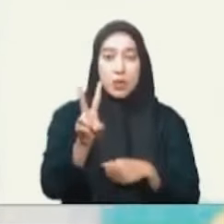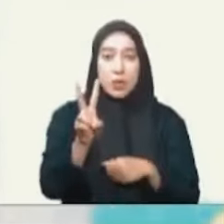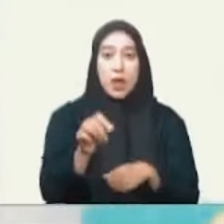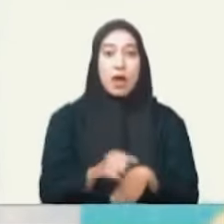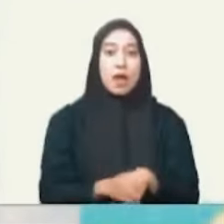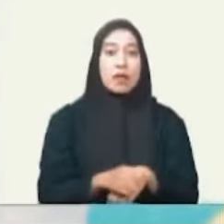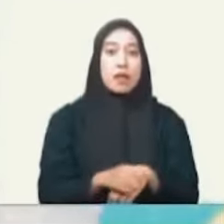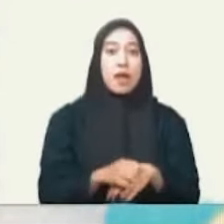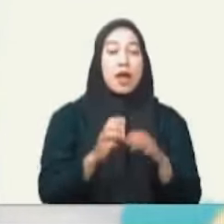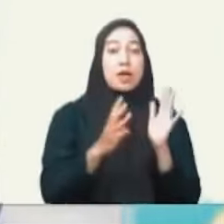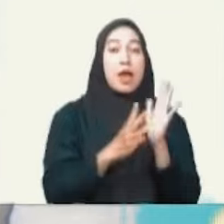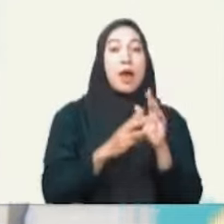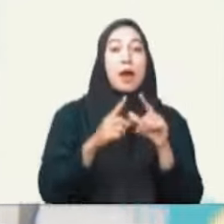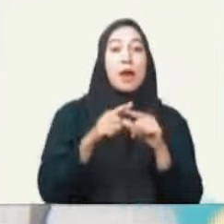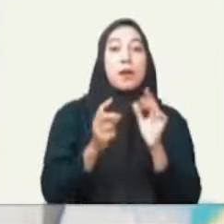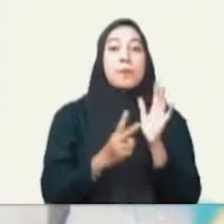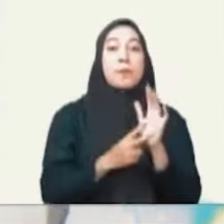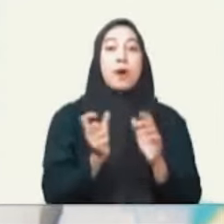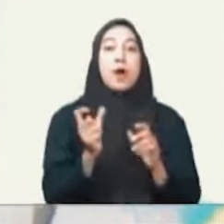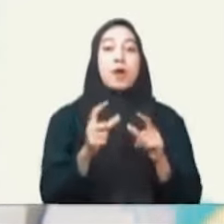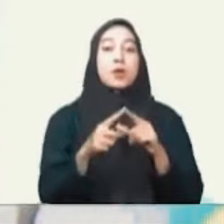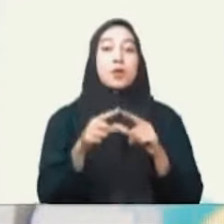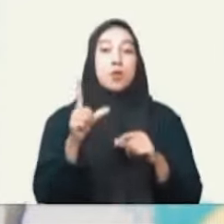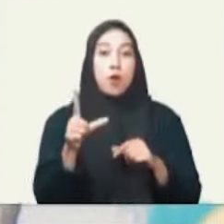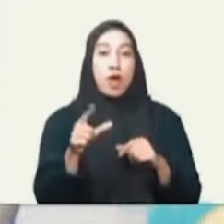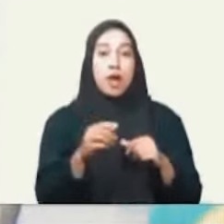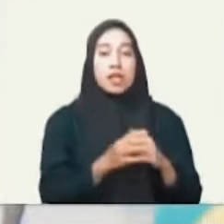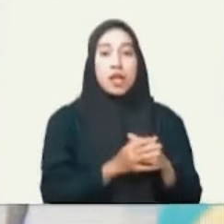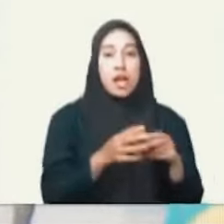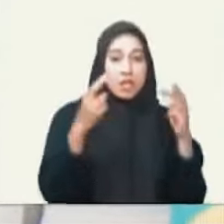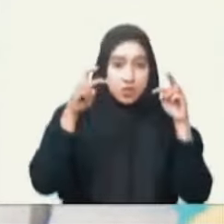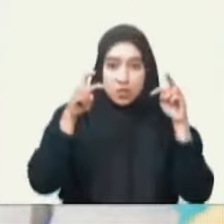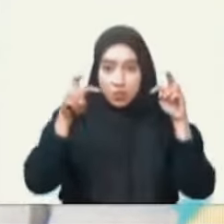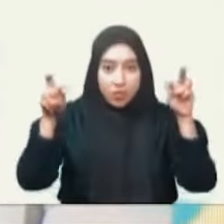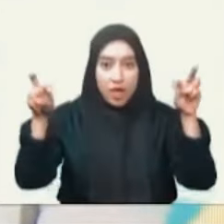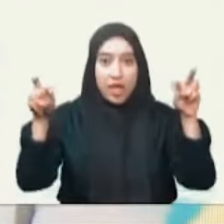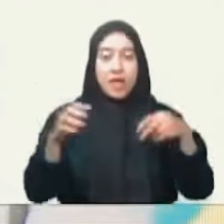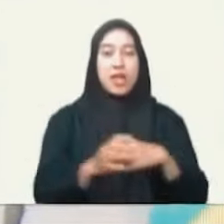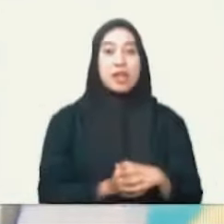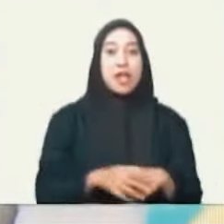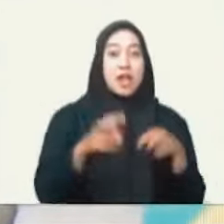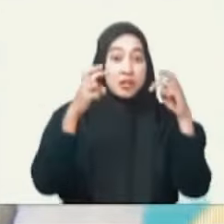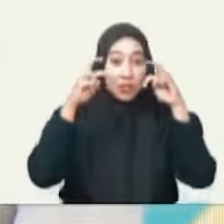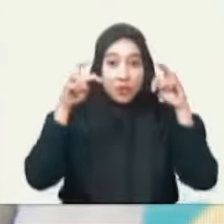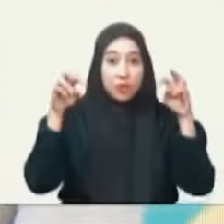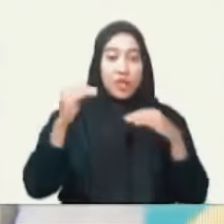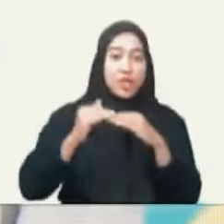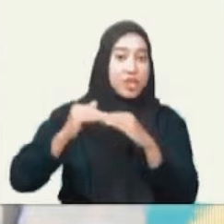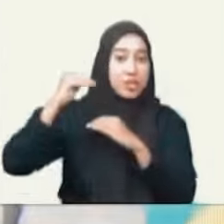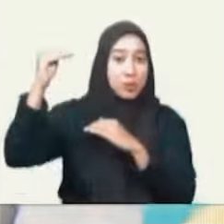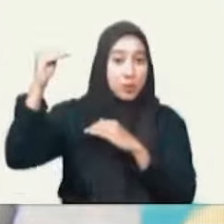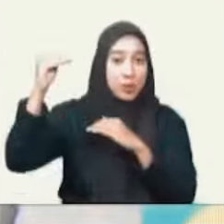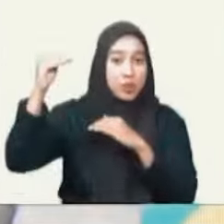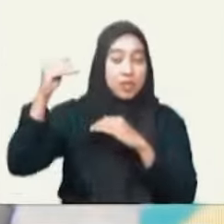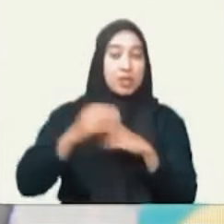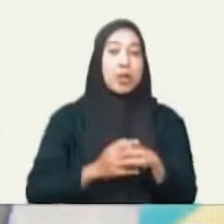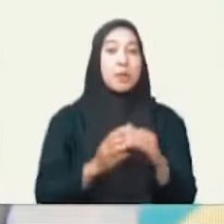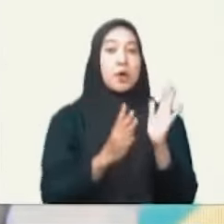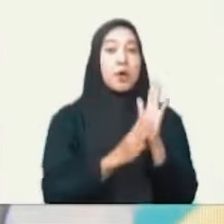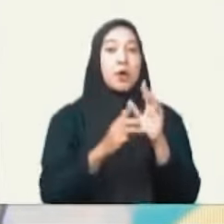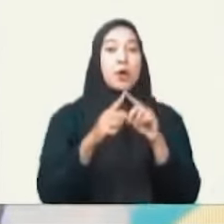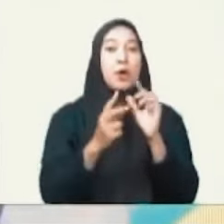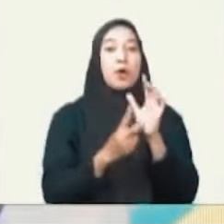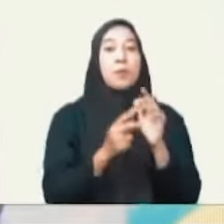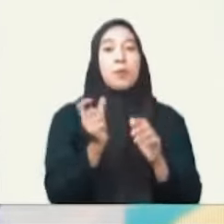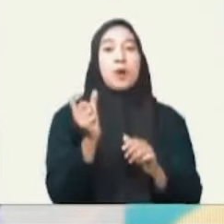semacam manual, ada semacam survei. Nah hasil survei ini tinggi, tapi kalau manual rendah.